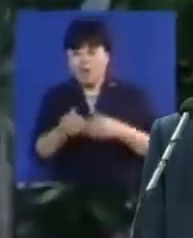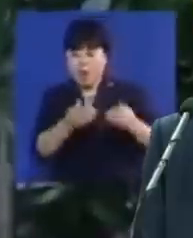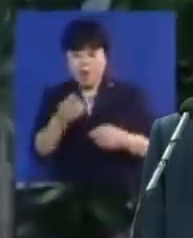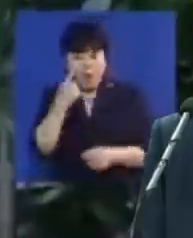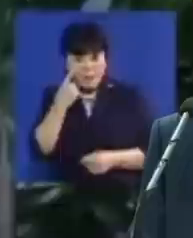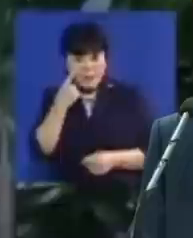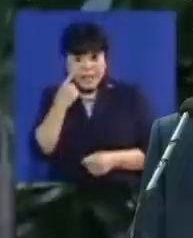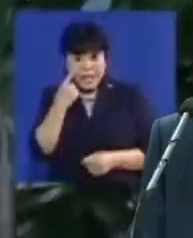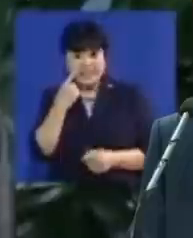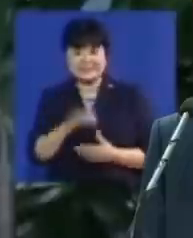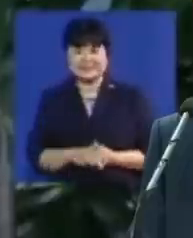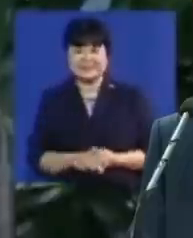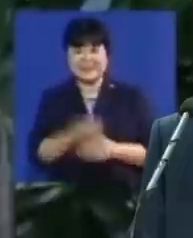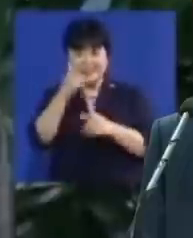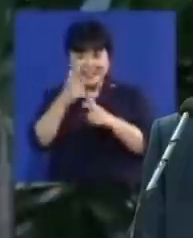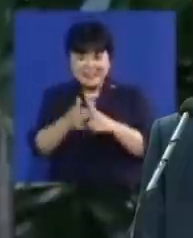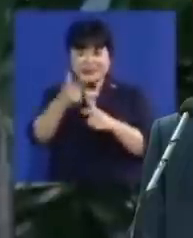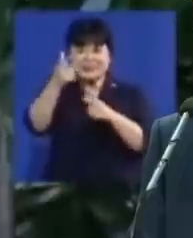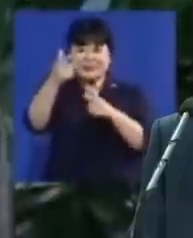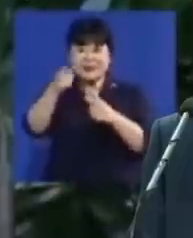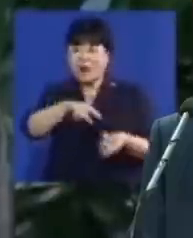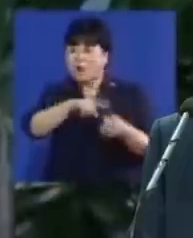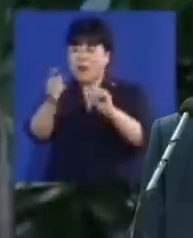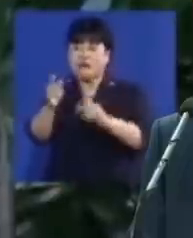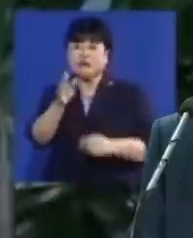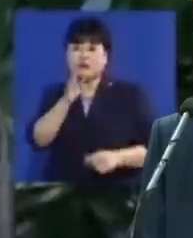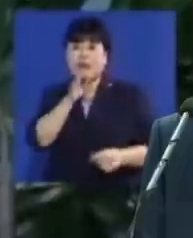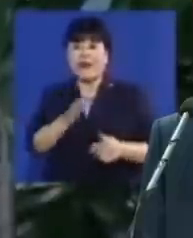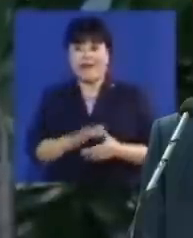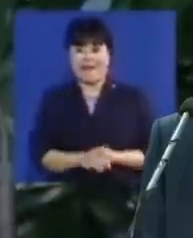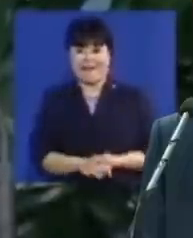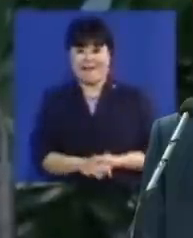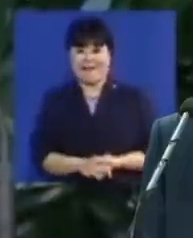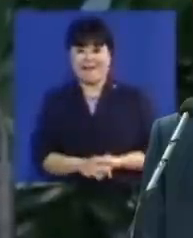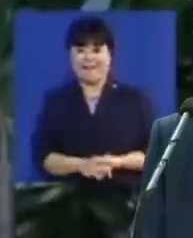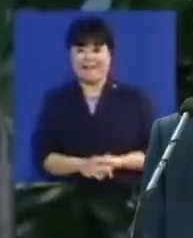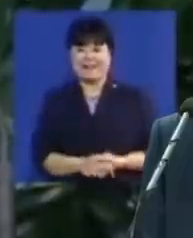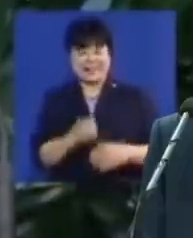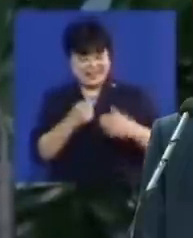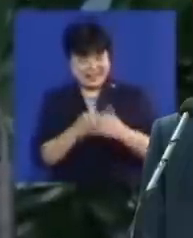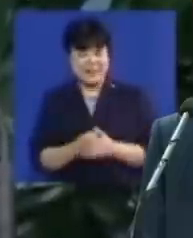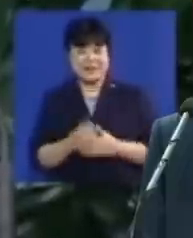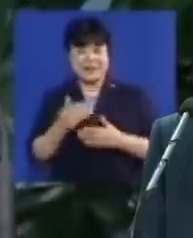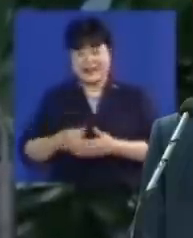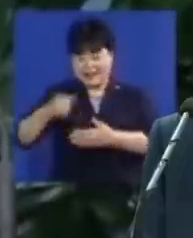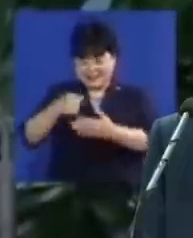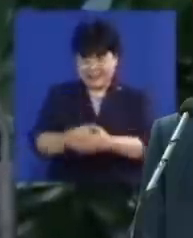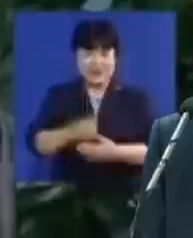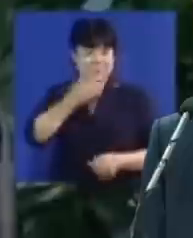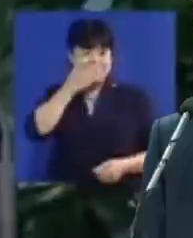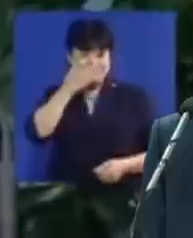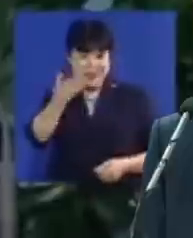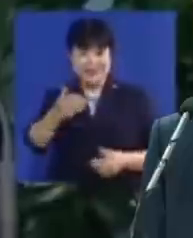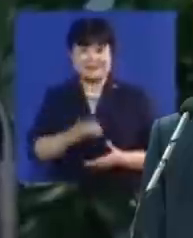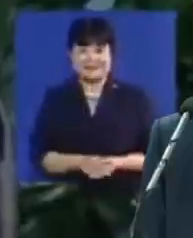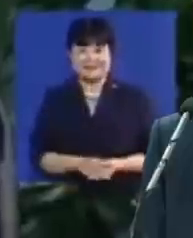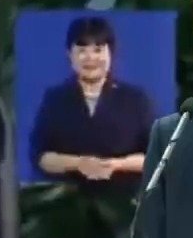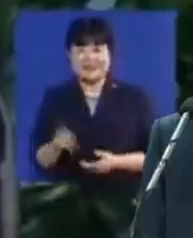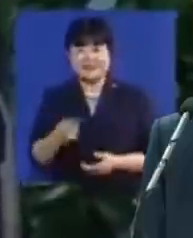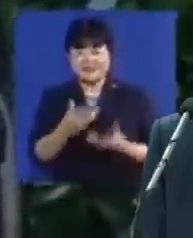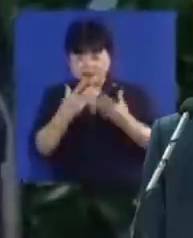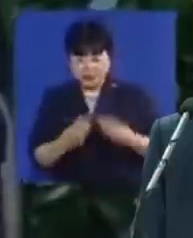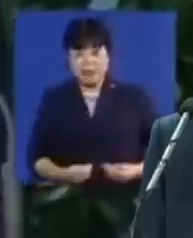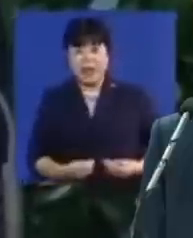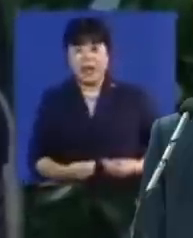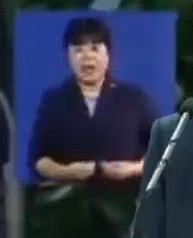체험해보니 예수님의 부활은 진짜더라. 그래서 제가 담대할 수 있는 것입니다. 어떠한